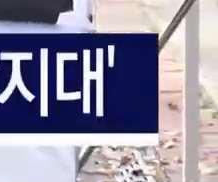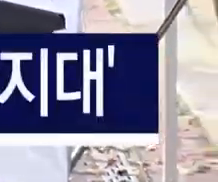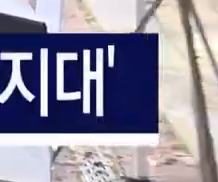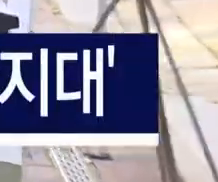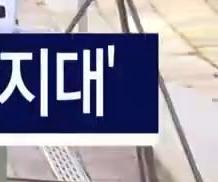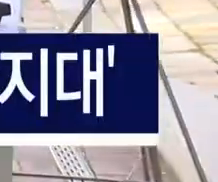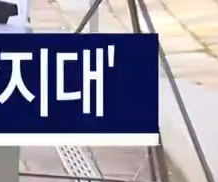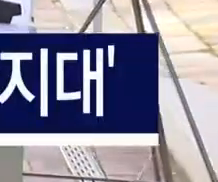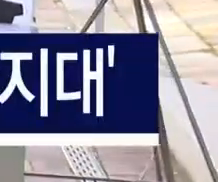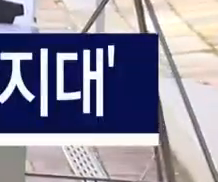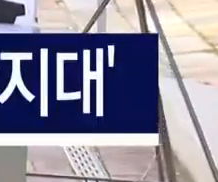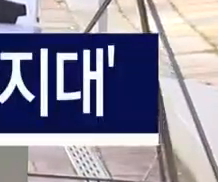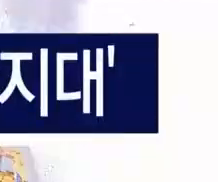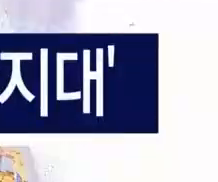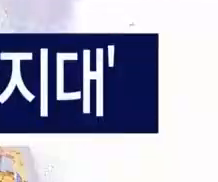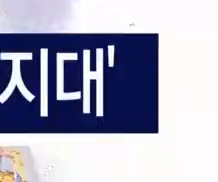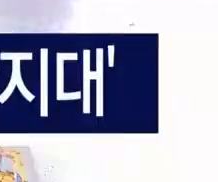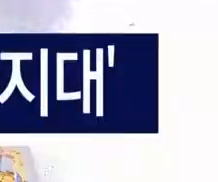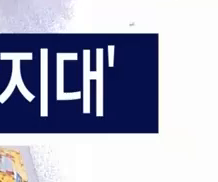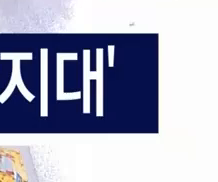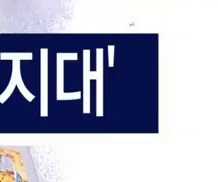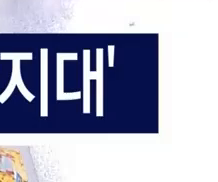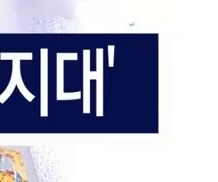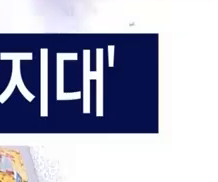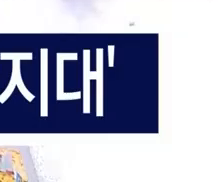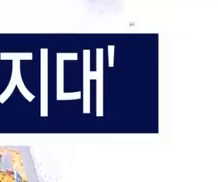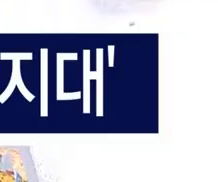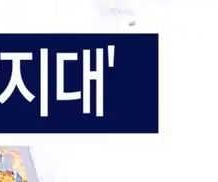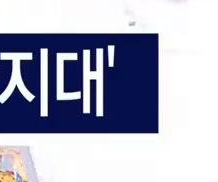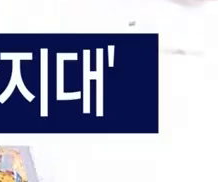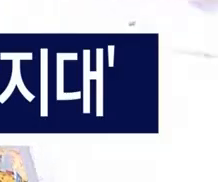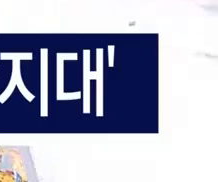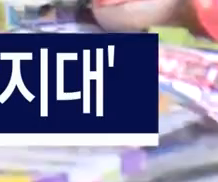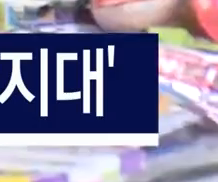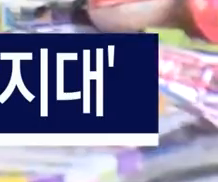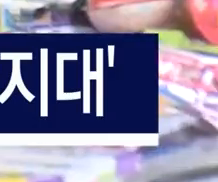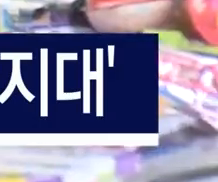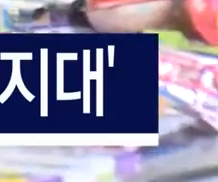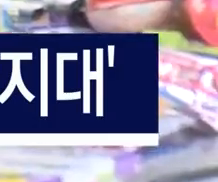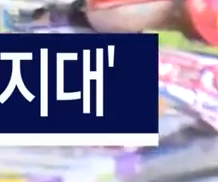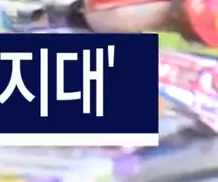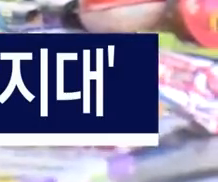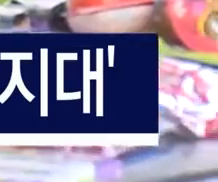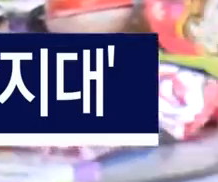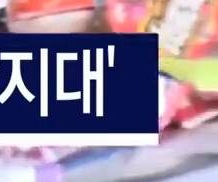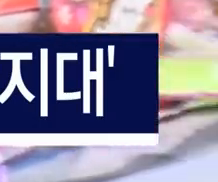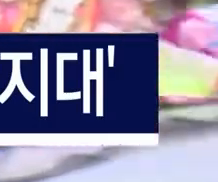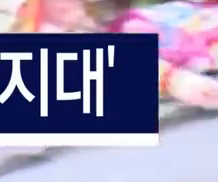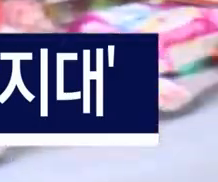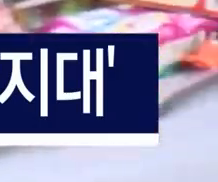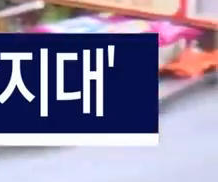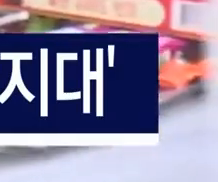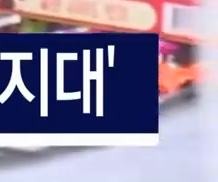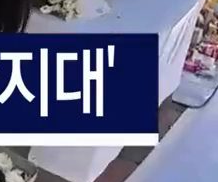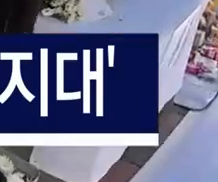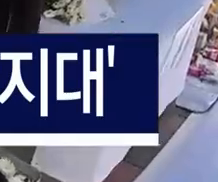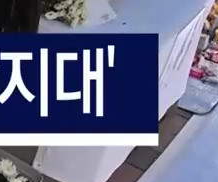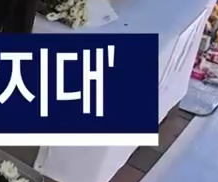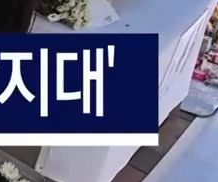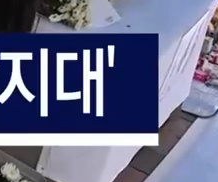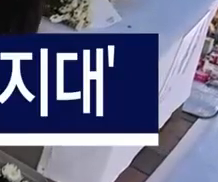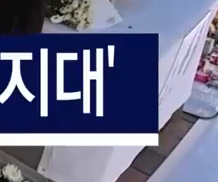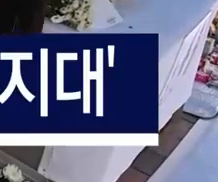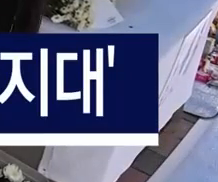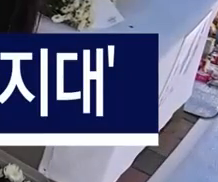광주현 아파트 단지에서 청소차에 치여 숨진 초등학생을 추모하는 시민들의 발길이 이어졌습니다. 사고 차량은